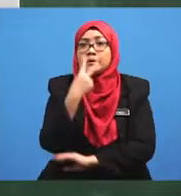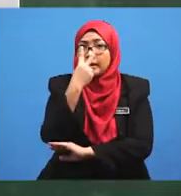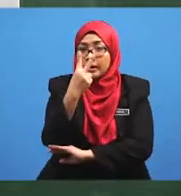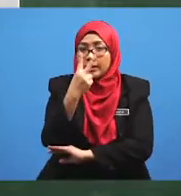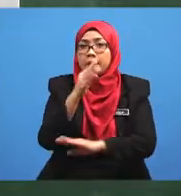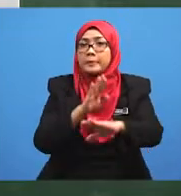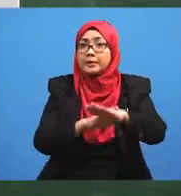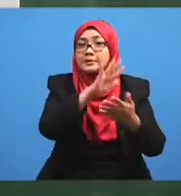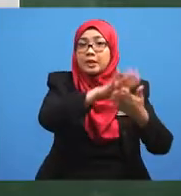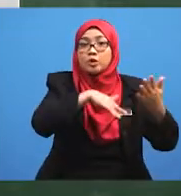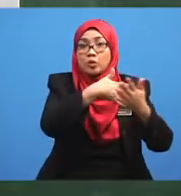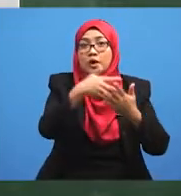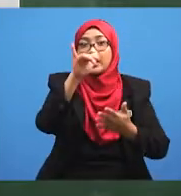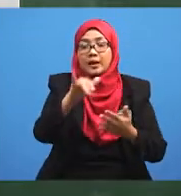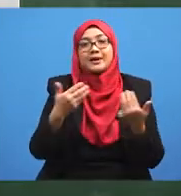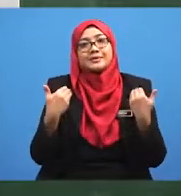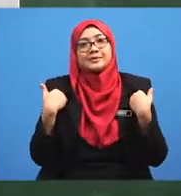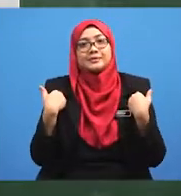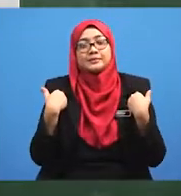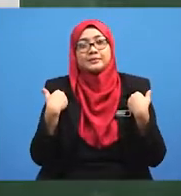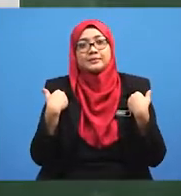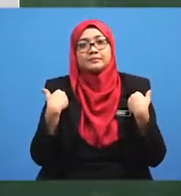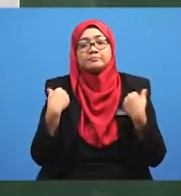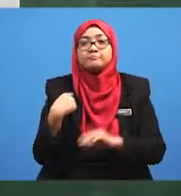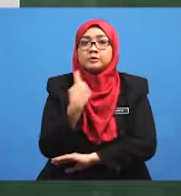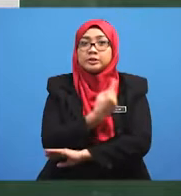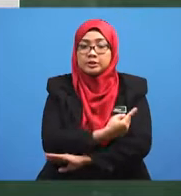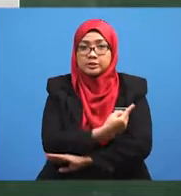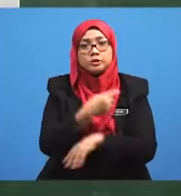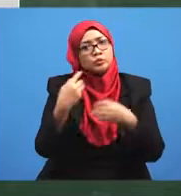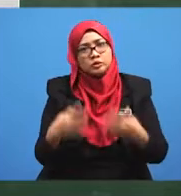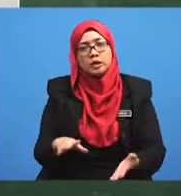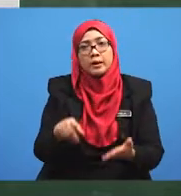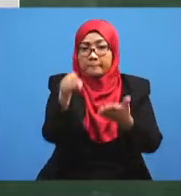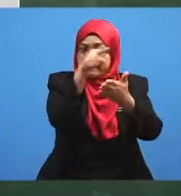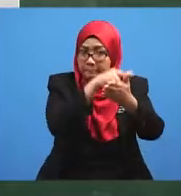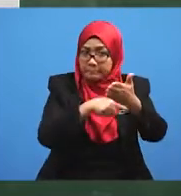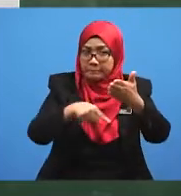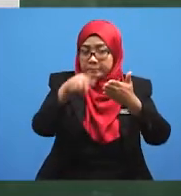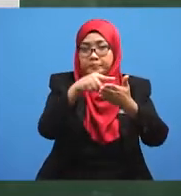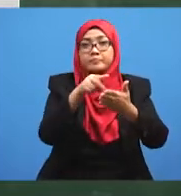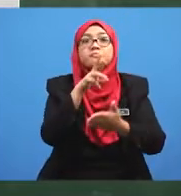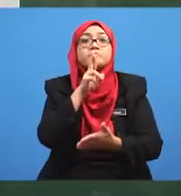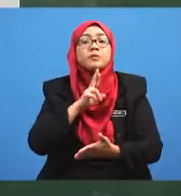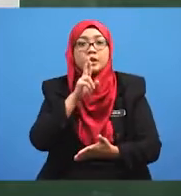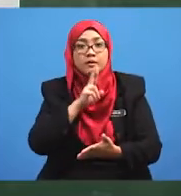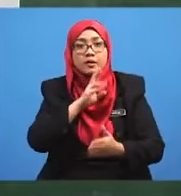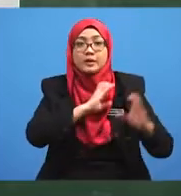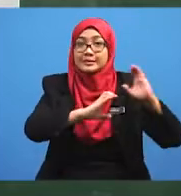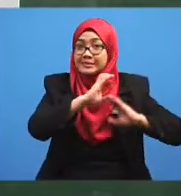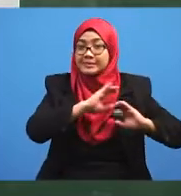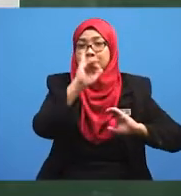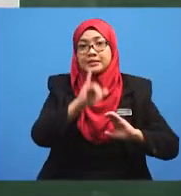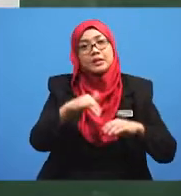Lihat pada paparan di sebelah. Kita telah tandakan dengan bulatan merah ciri-ciri yang telah